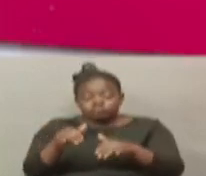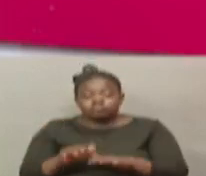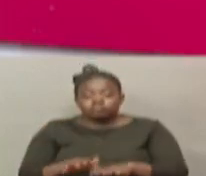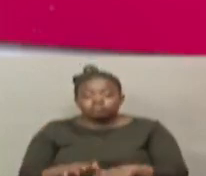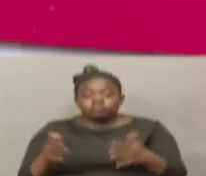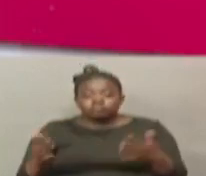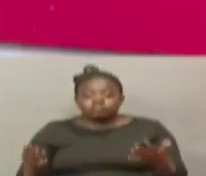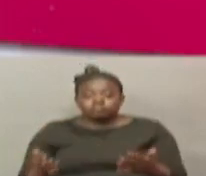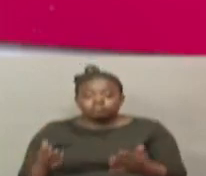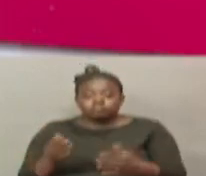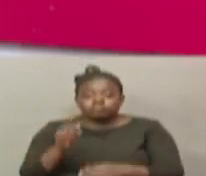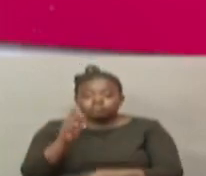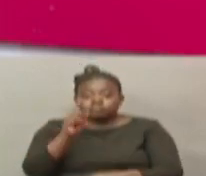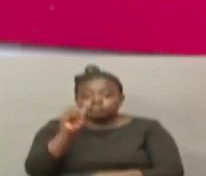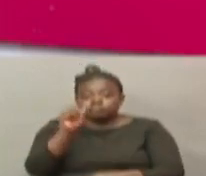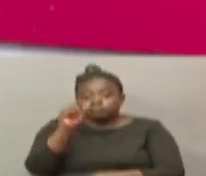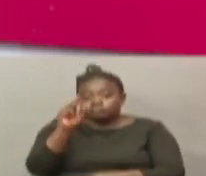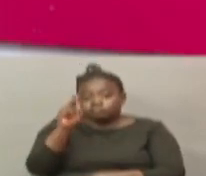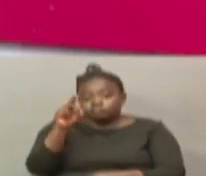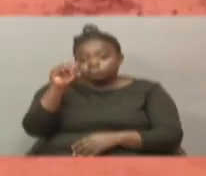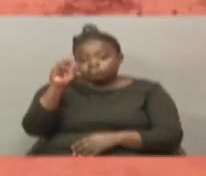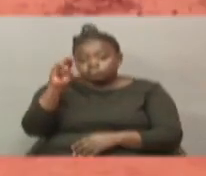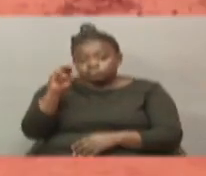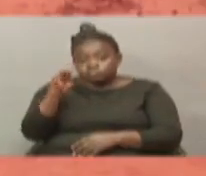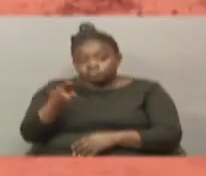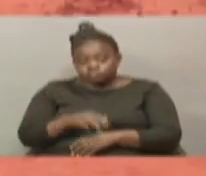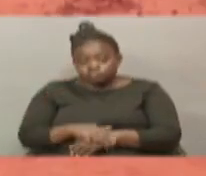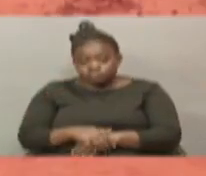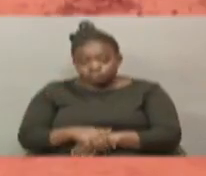ggombolola Katikamu.